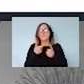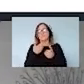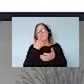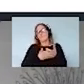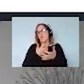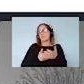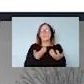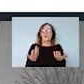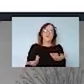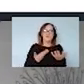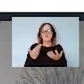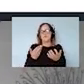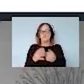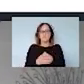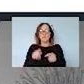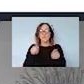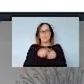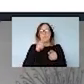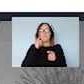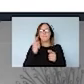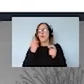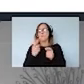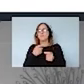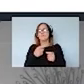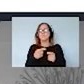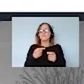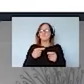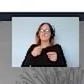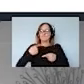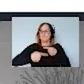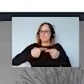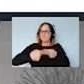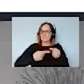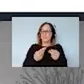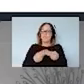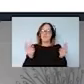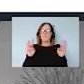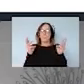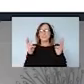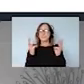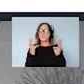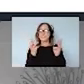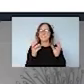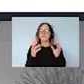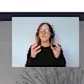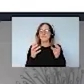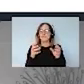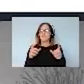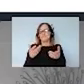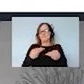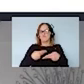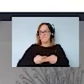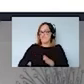z czego można korzystać. Tutaj taki pomysł na scenariusz warsztatu dotyczący wystaw